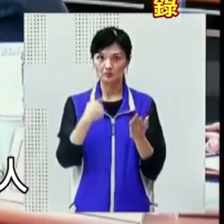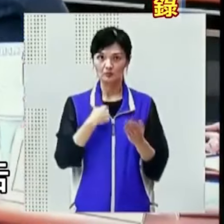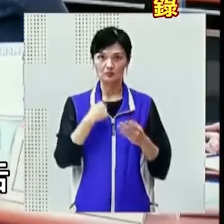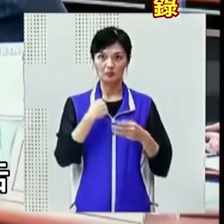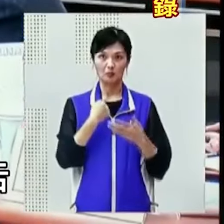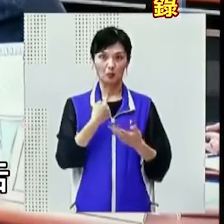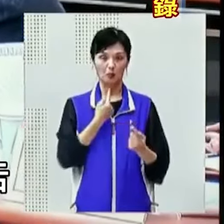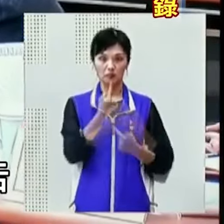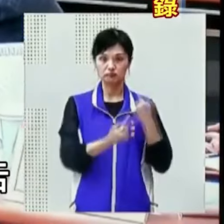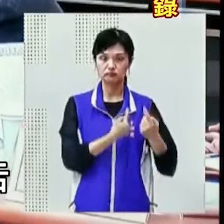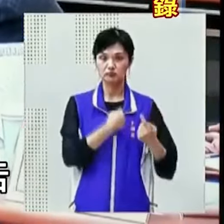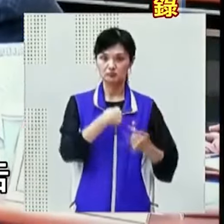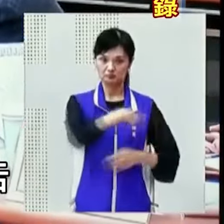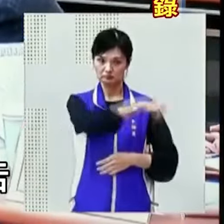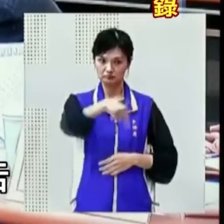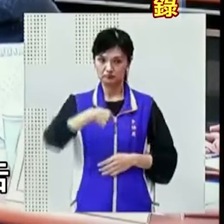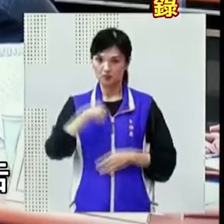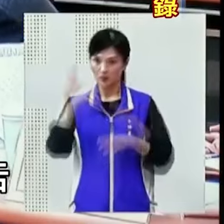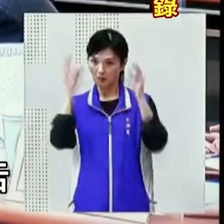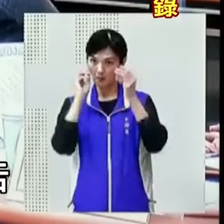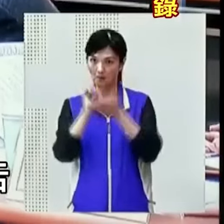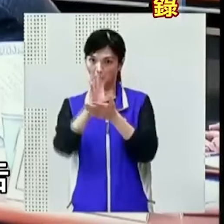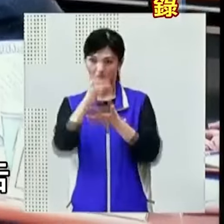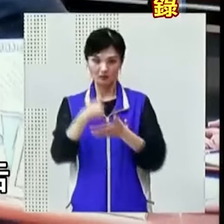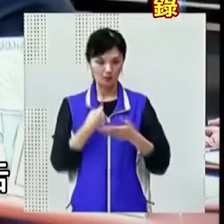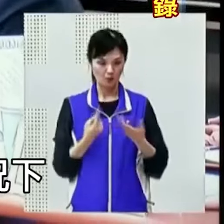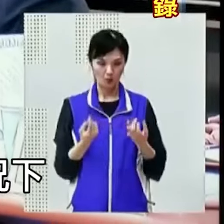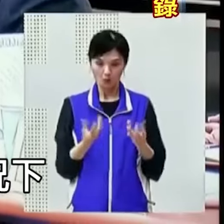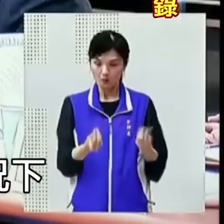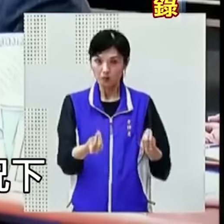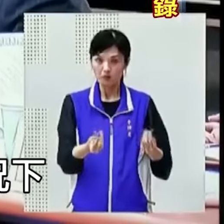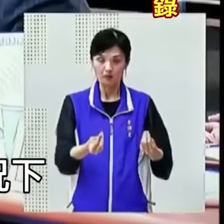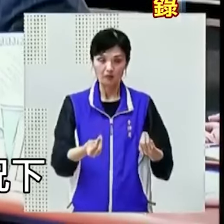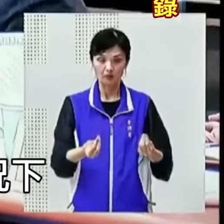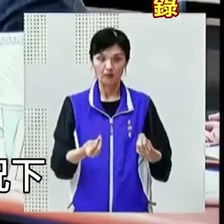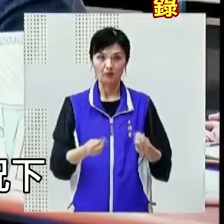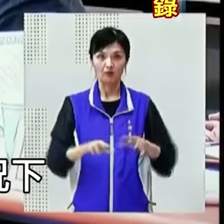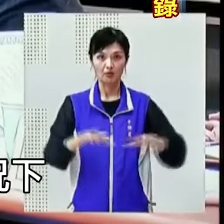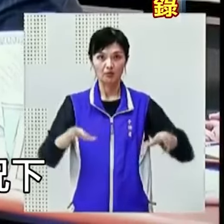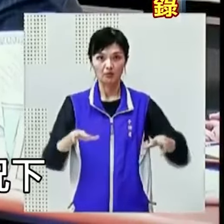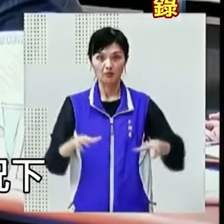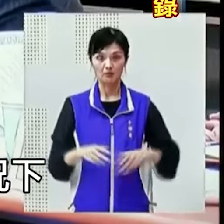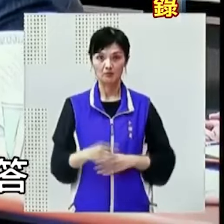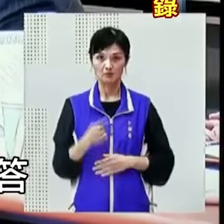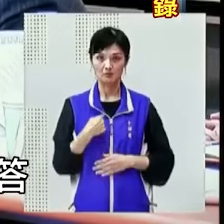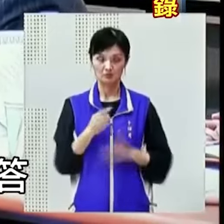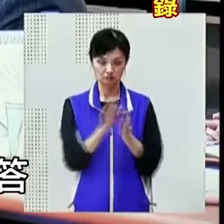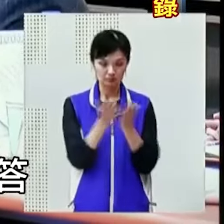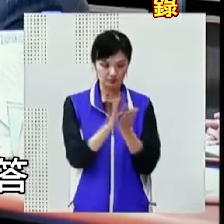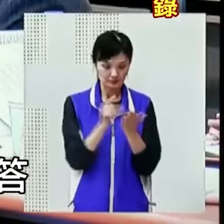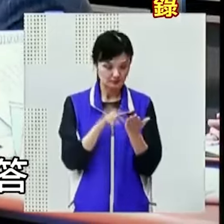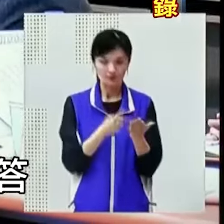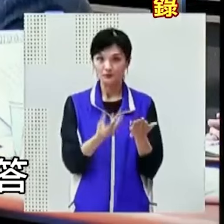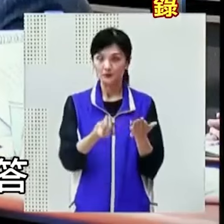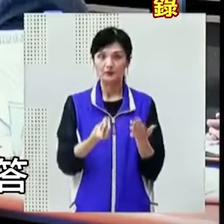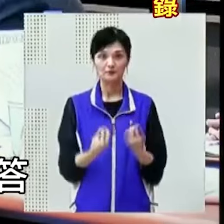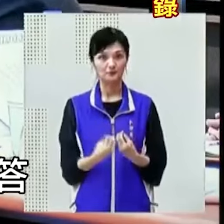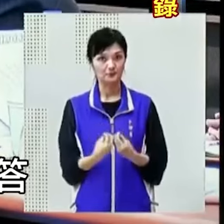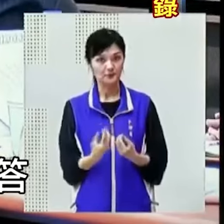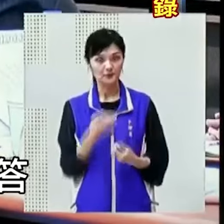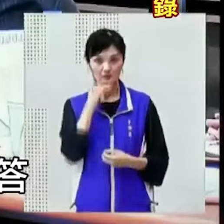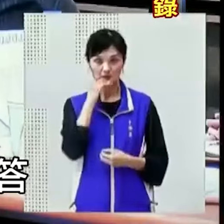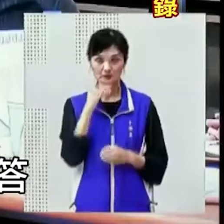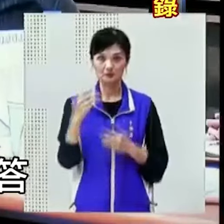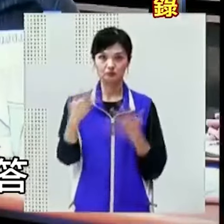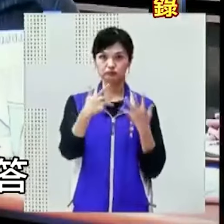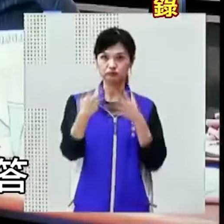参与的人手边都没有他的一个报告。在我们没有报告的一个情况之下，等一下要进行这个案情的这